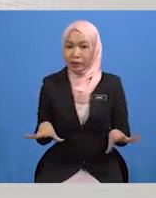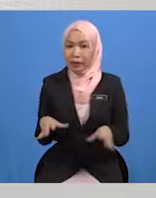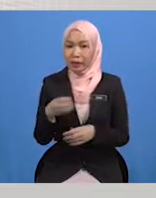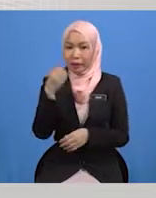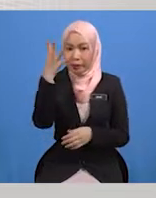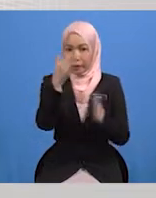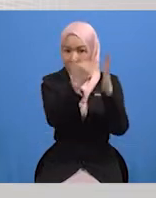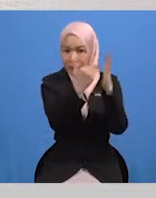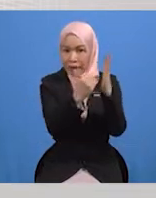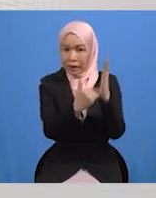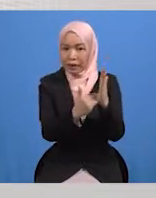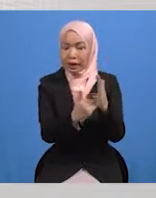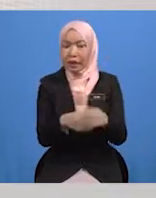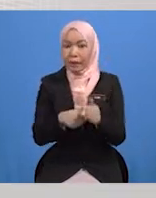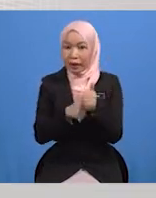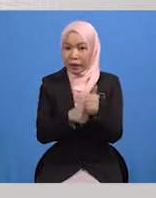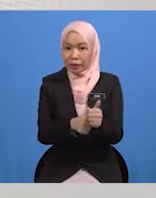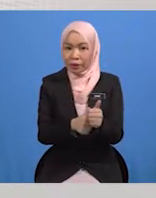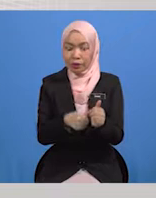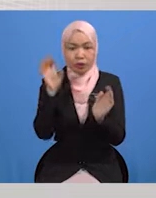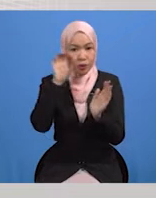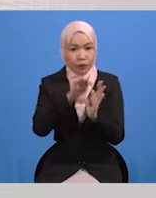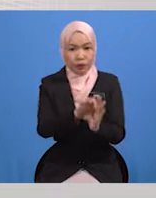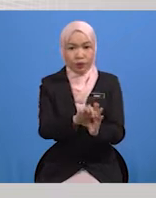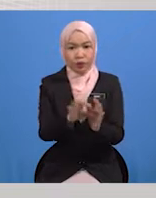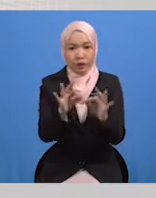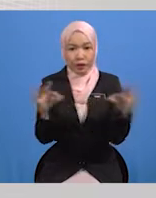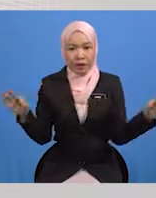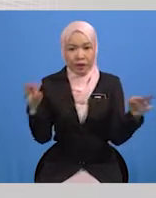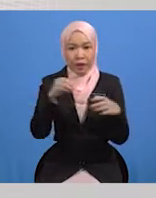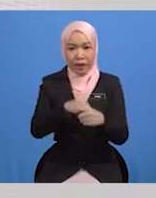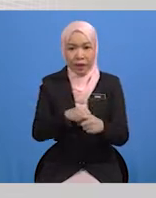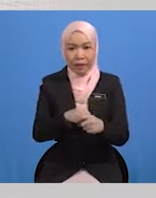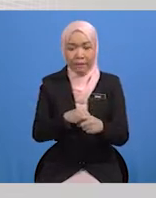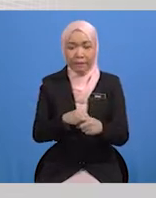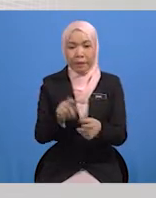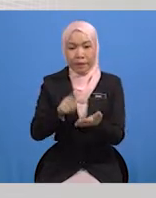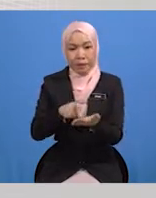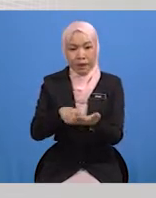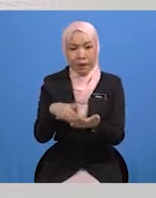beserta beberapa contoh peristiwa dalam perbincangan kita tadi?